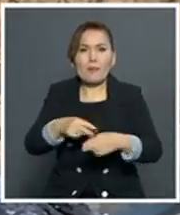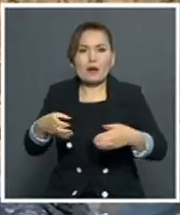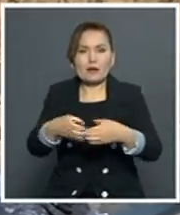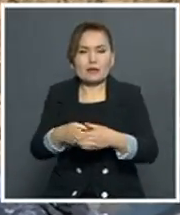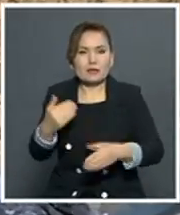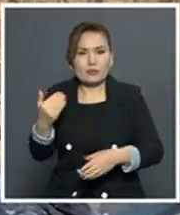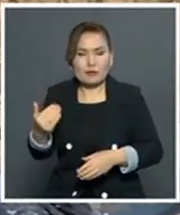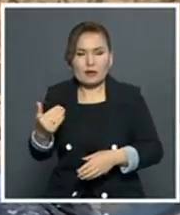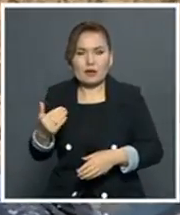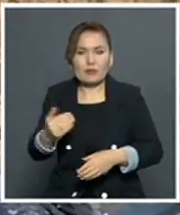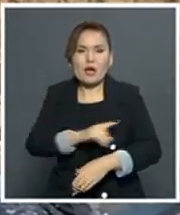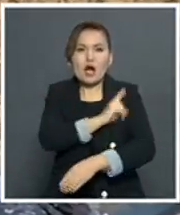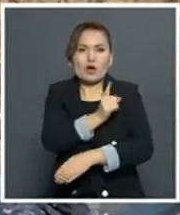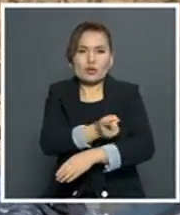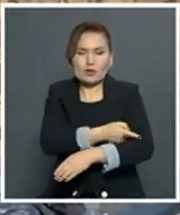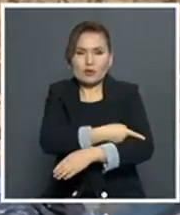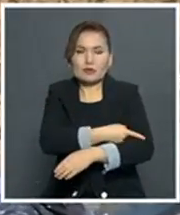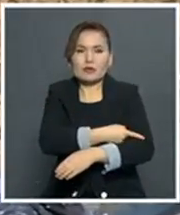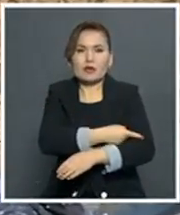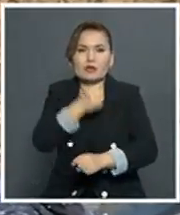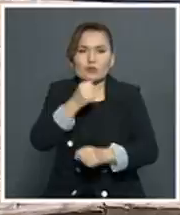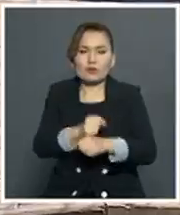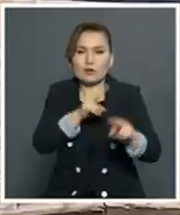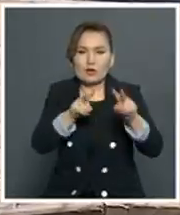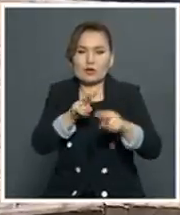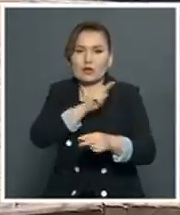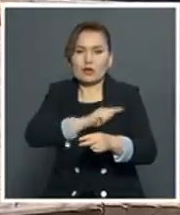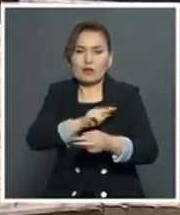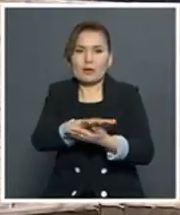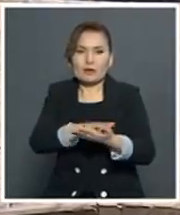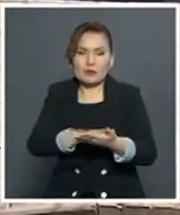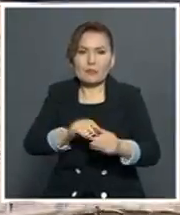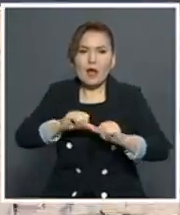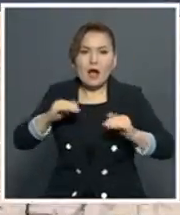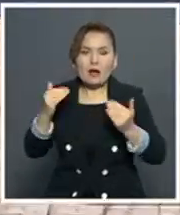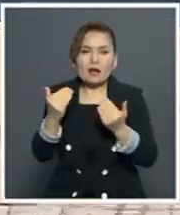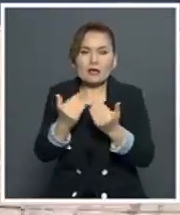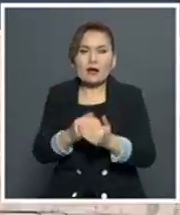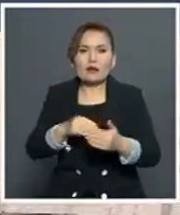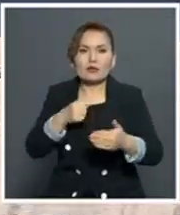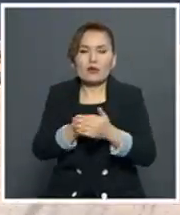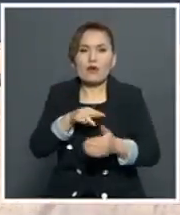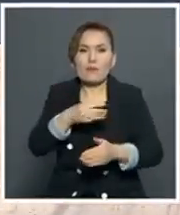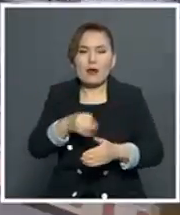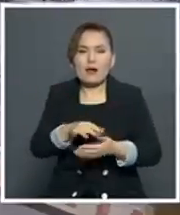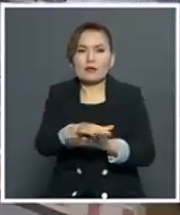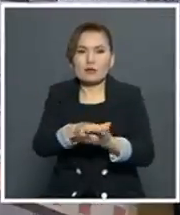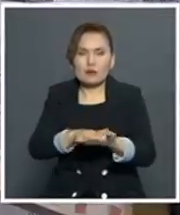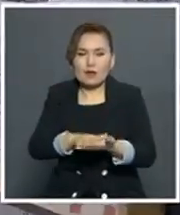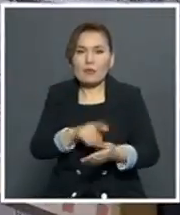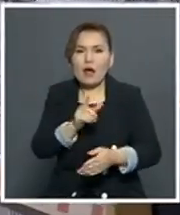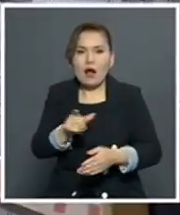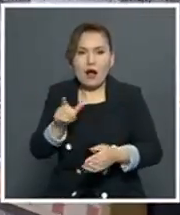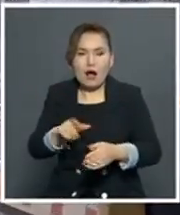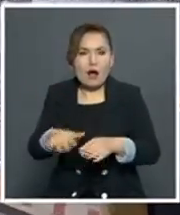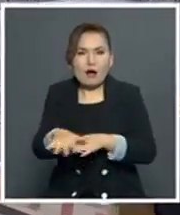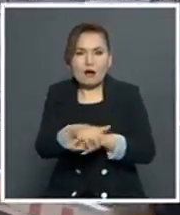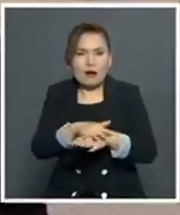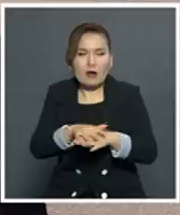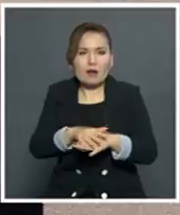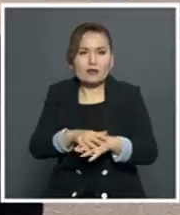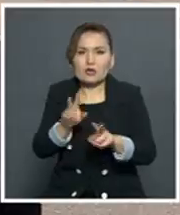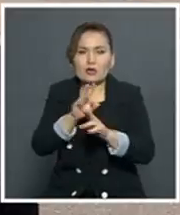департаменті күшейтілген режимде жұмысын жүргізуде. Қалада карантин мамырға дейін созылды, бірақ көпшілік оны да білмейтін